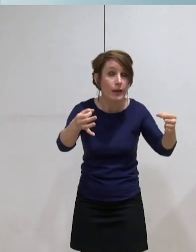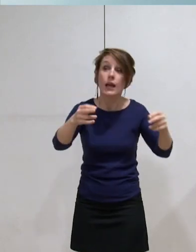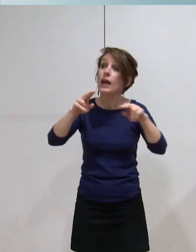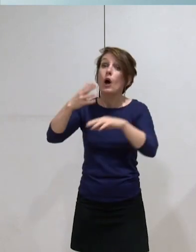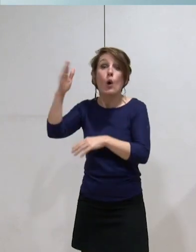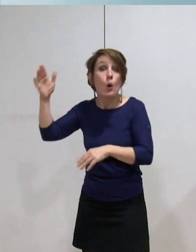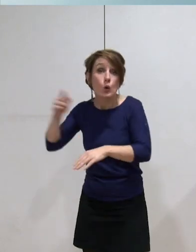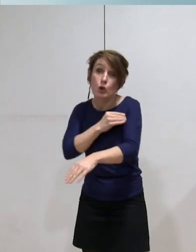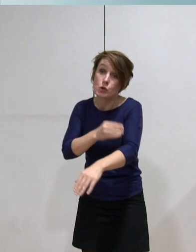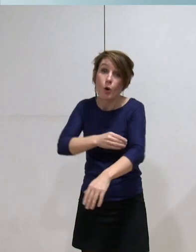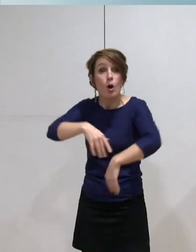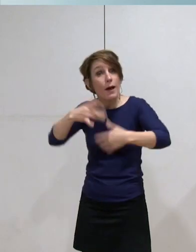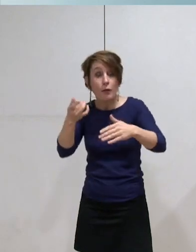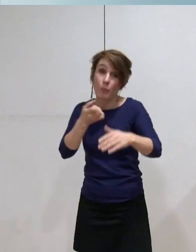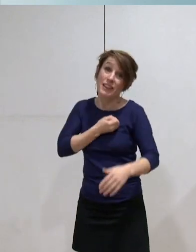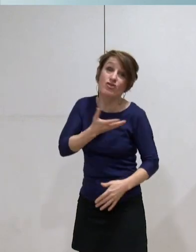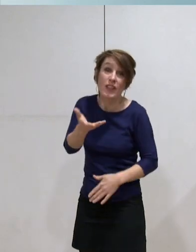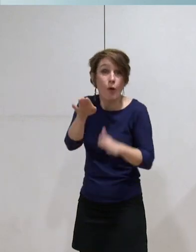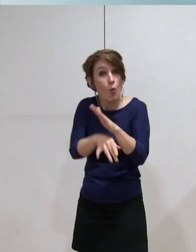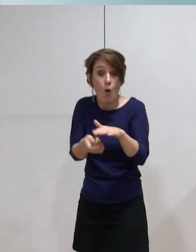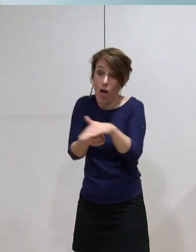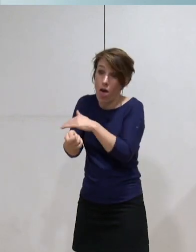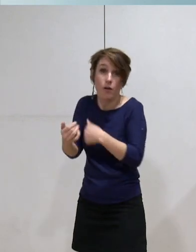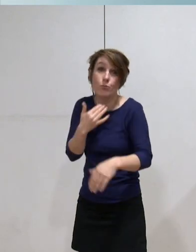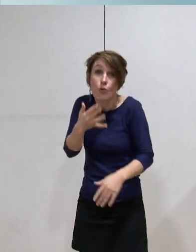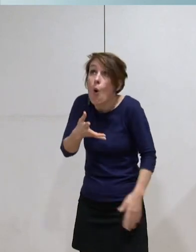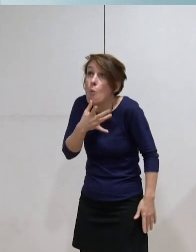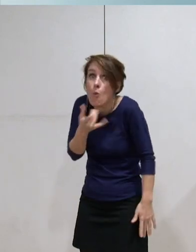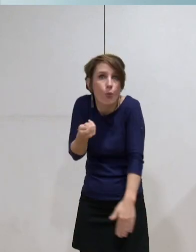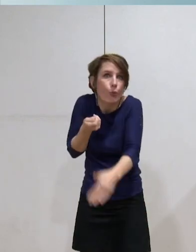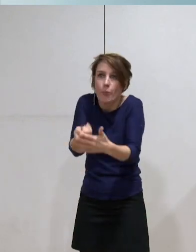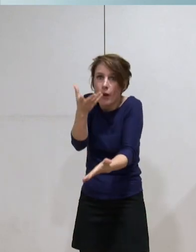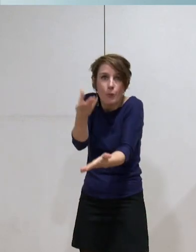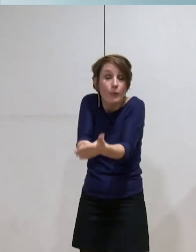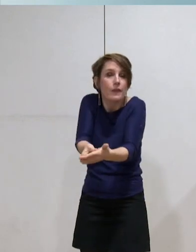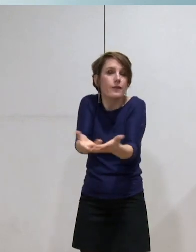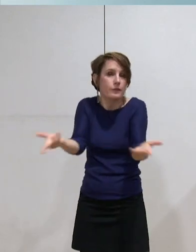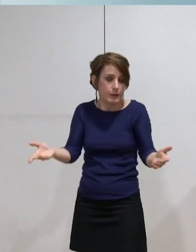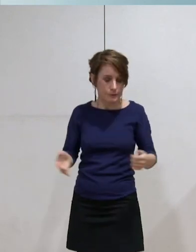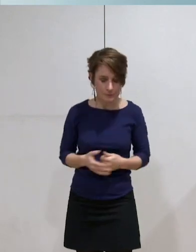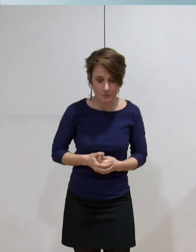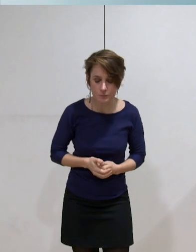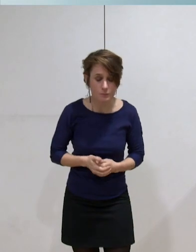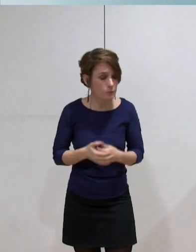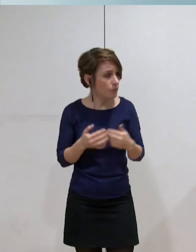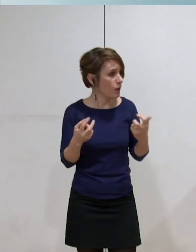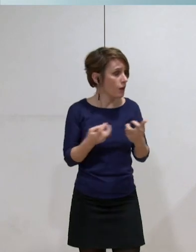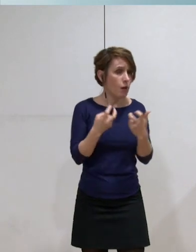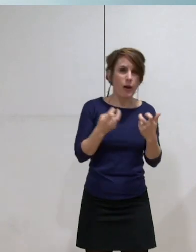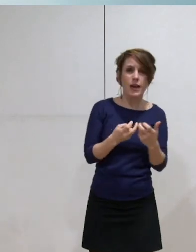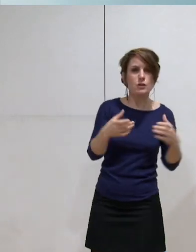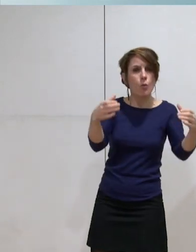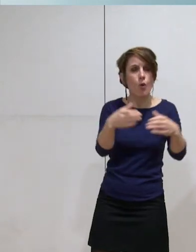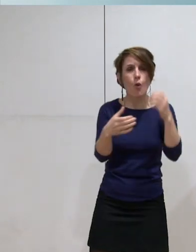ben oui on sera peut-être moins généreux mais quand on ne peut plus on ne peut plus pouvons-nous continuer à financer des troubles de